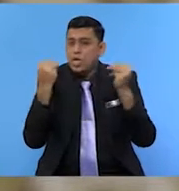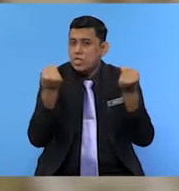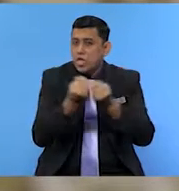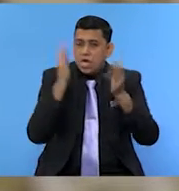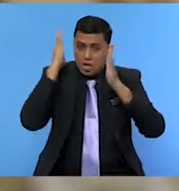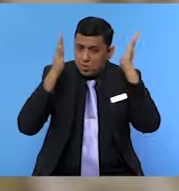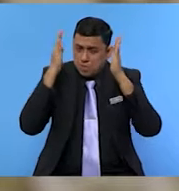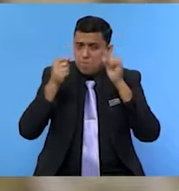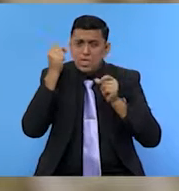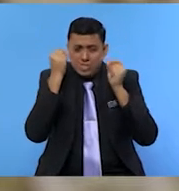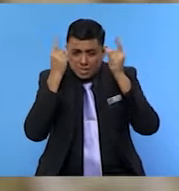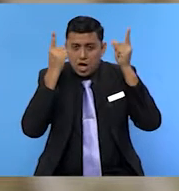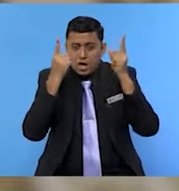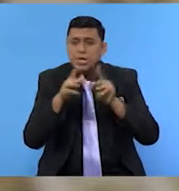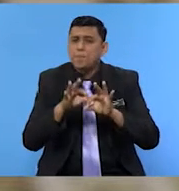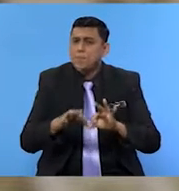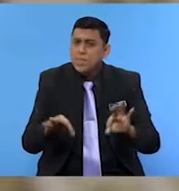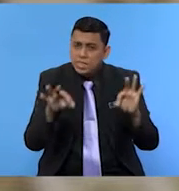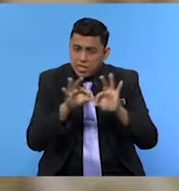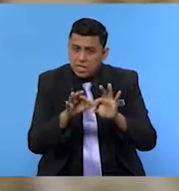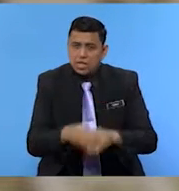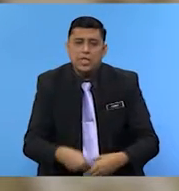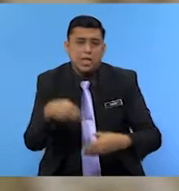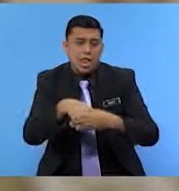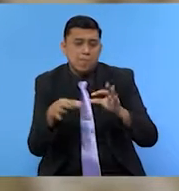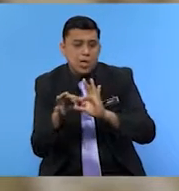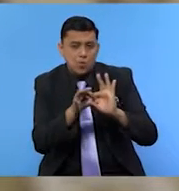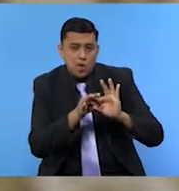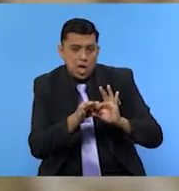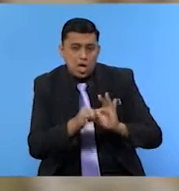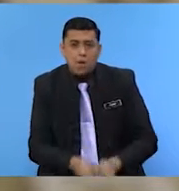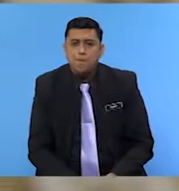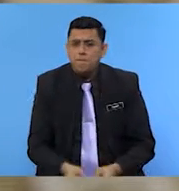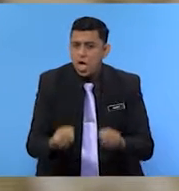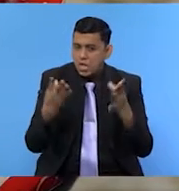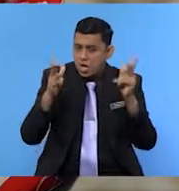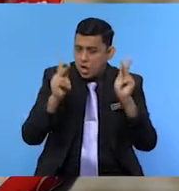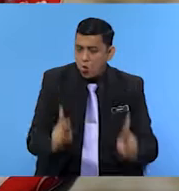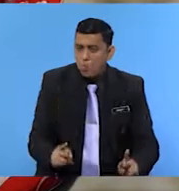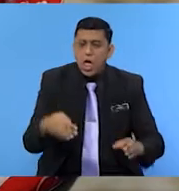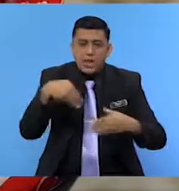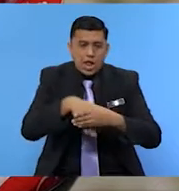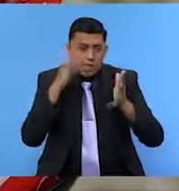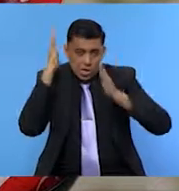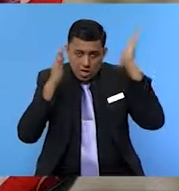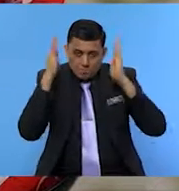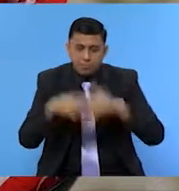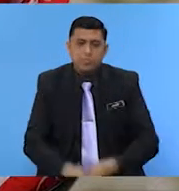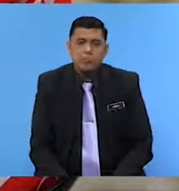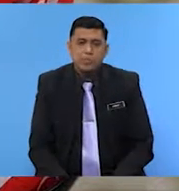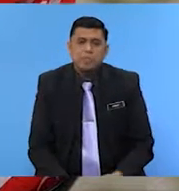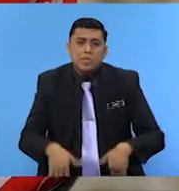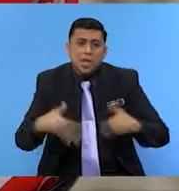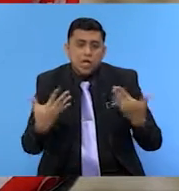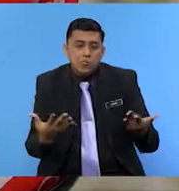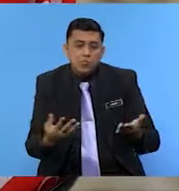perlu sedar akan kepentingan perpaduan dalam kalangan masyarakat yang berbilang kaum di Malaysia. Baik, dalam meningkatkan kesedaran